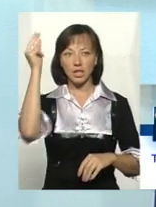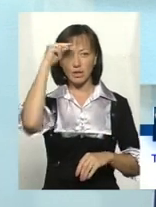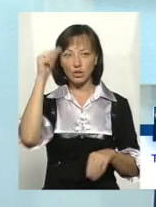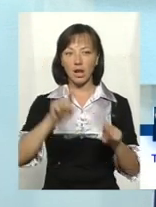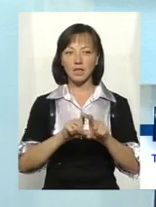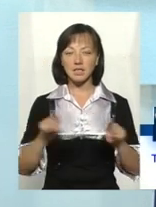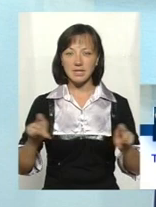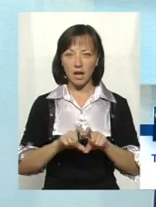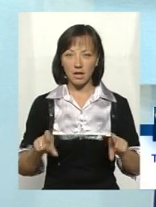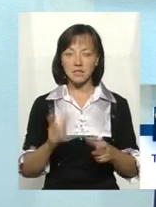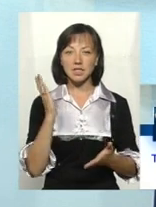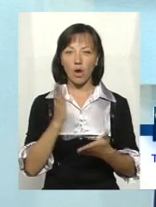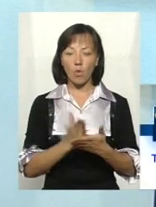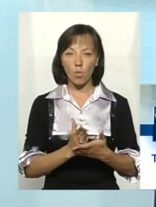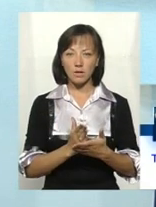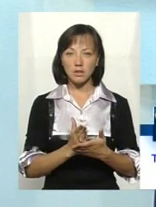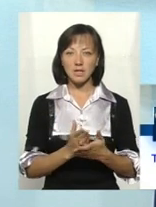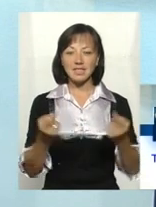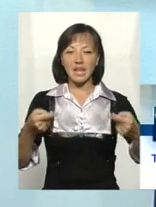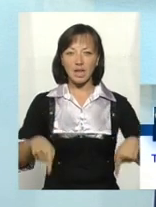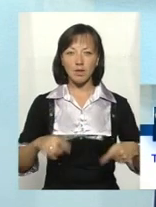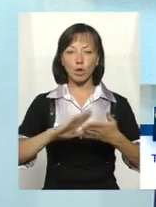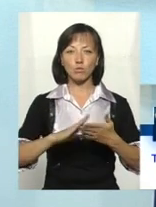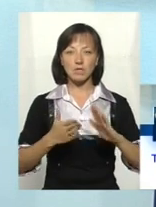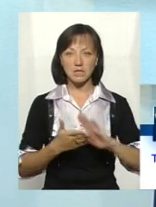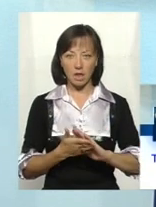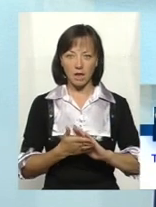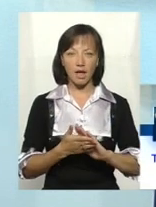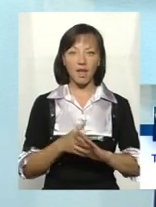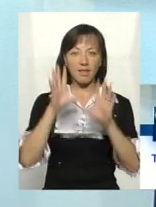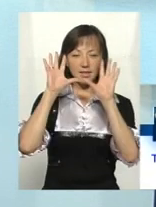заклади, які знаходяться в занадтому стані, на них не